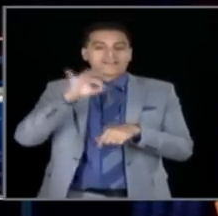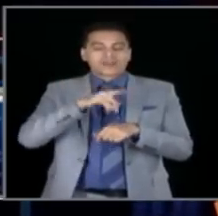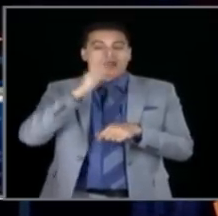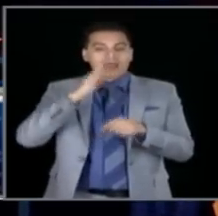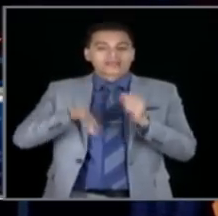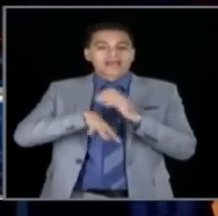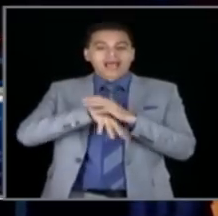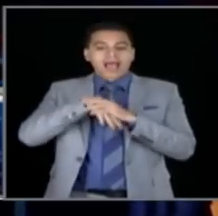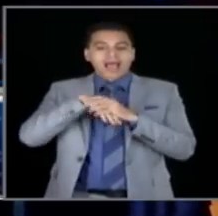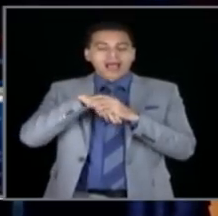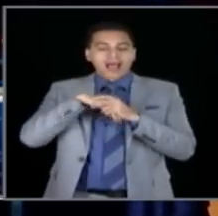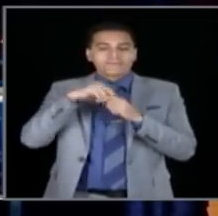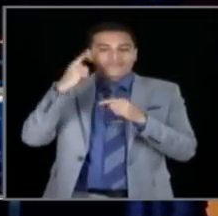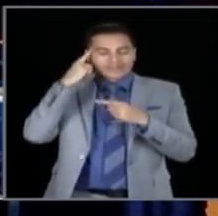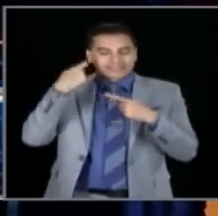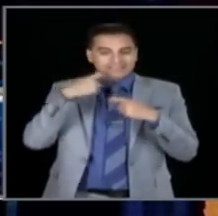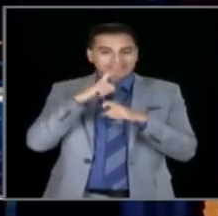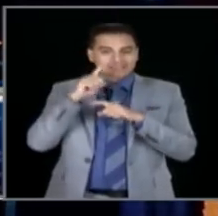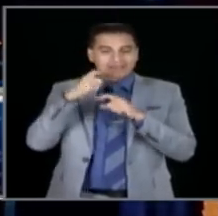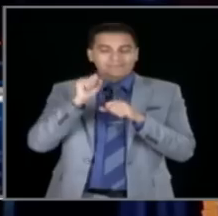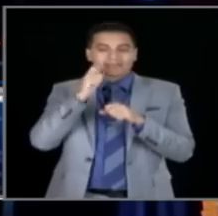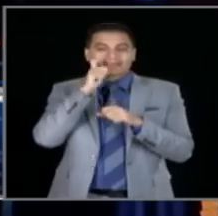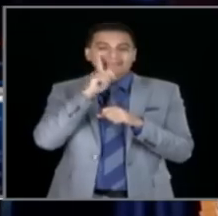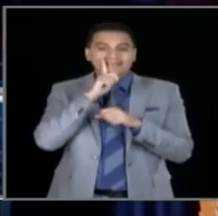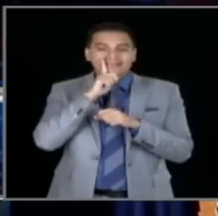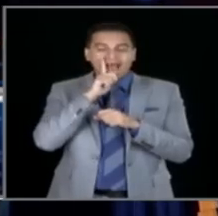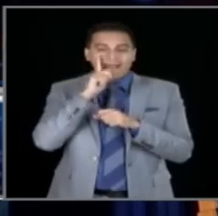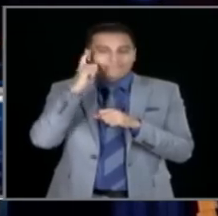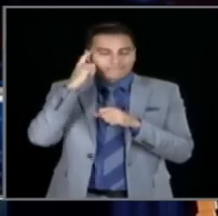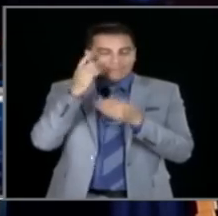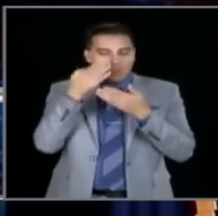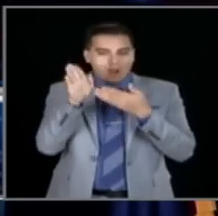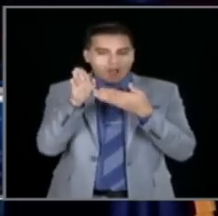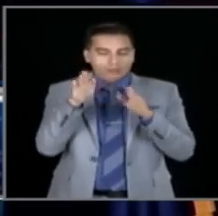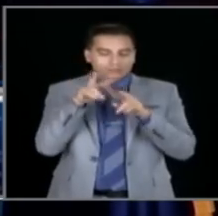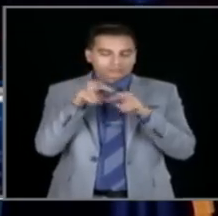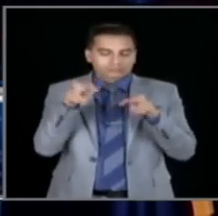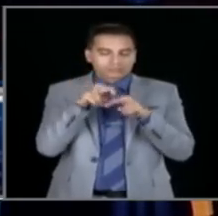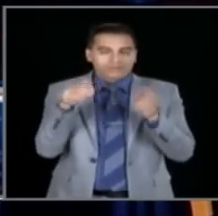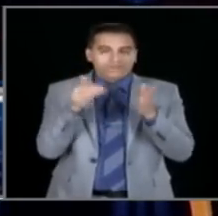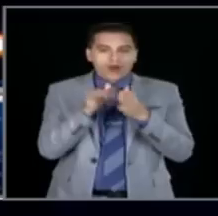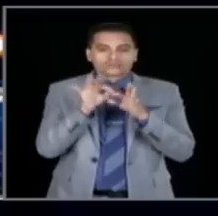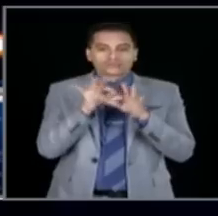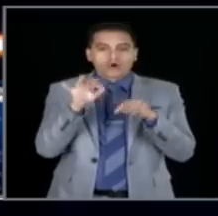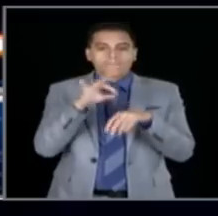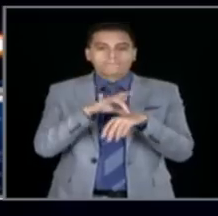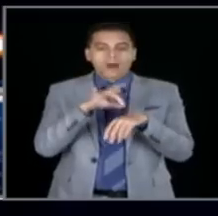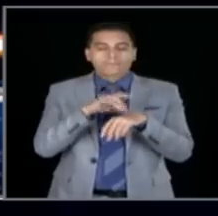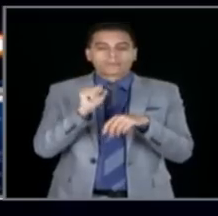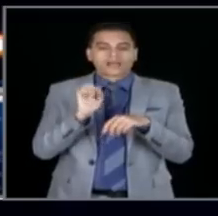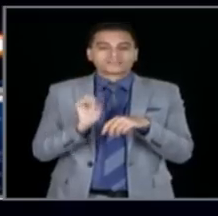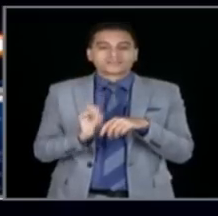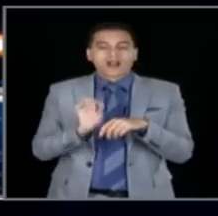قدرت تعزل الخلايا الجذعية للدم، وده ساعد في علاج مرض